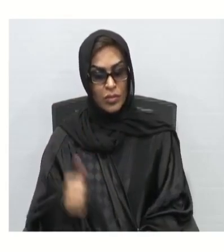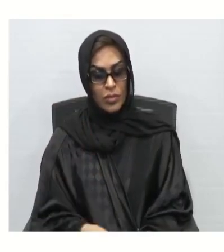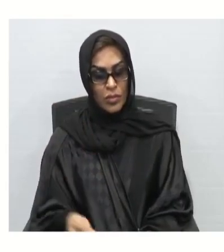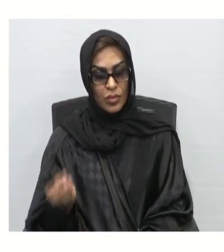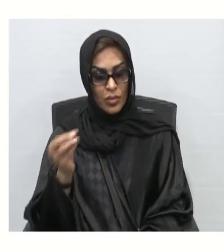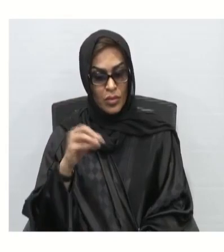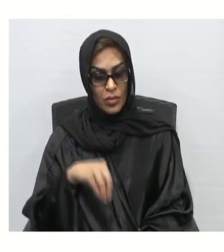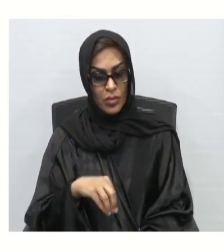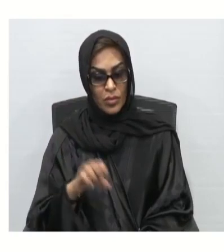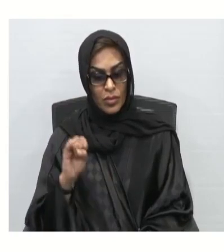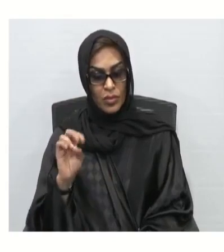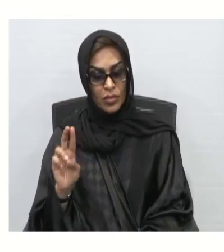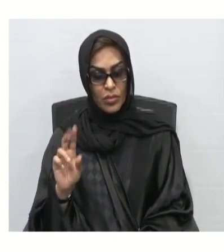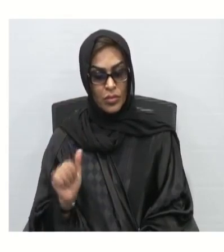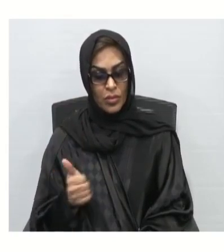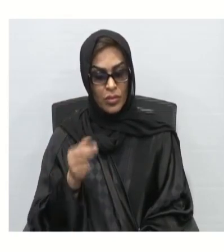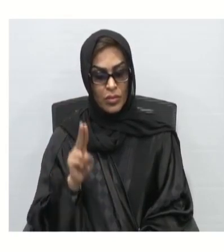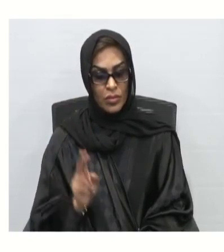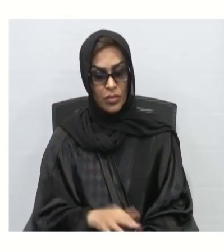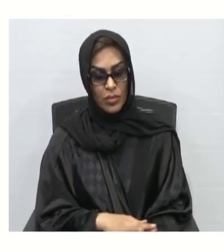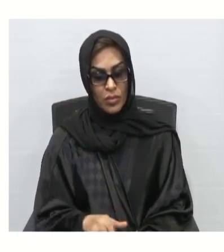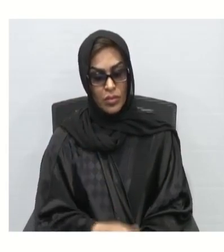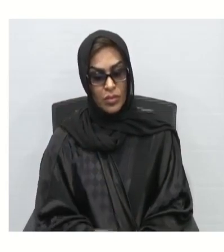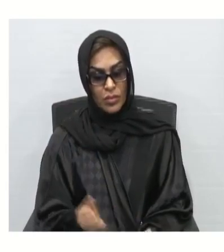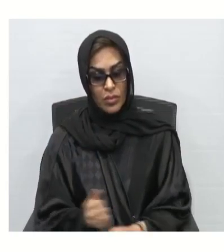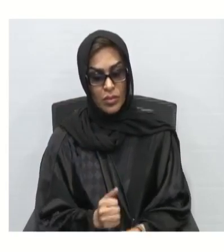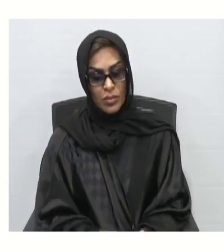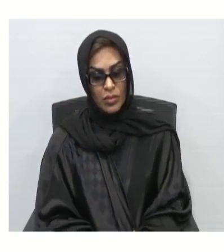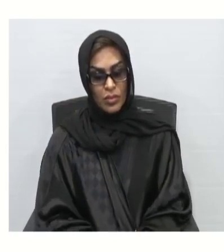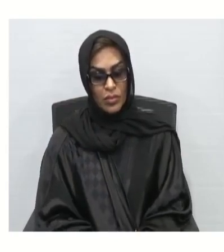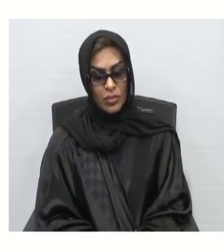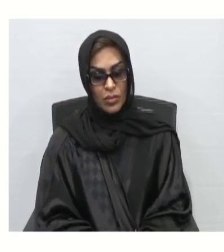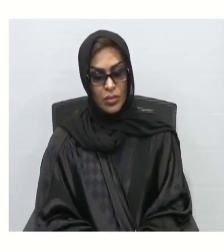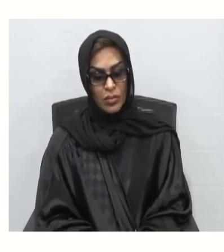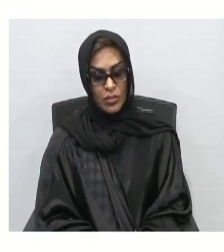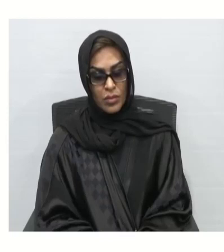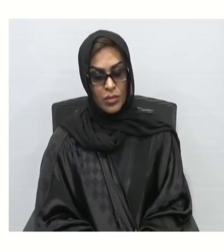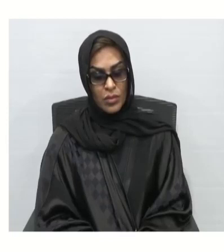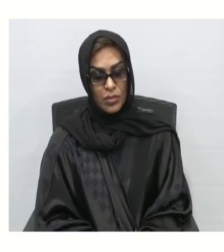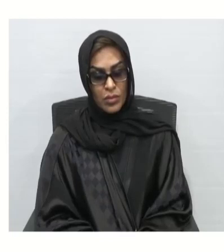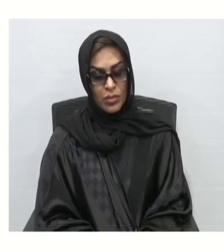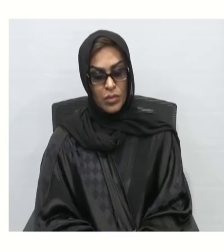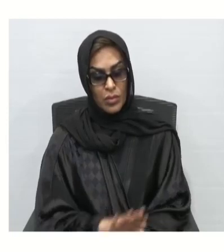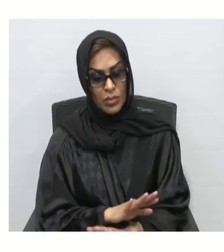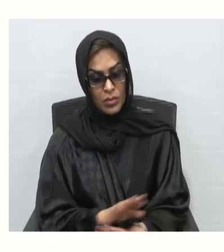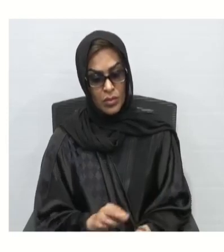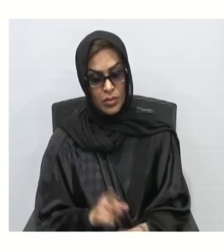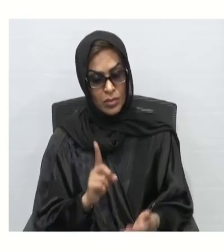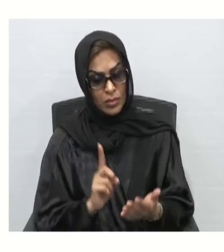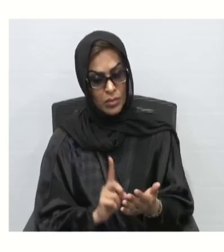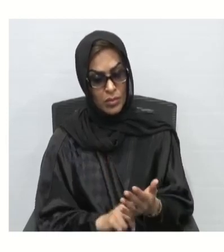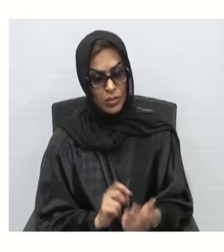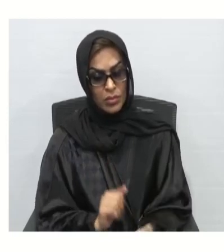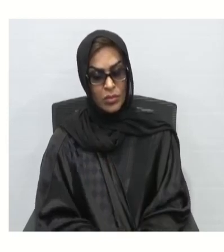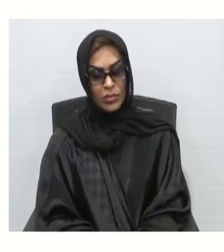المراد شرائه ومن ثم اضافته الى سله مشترياته وفي المرحله الاخيره يتم